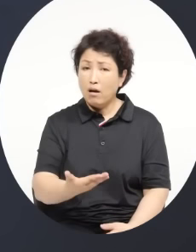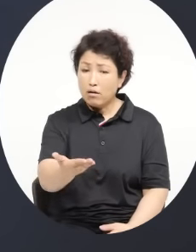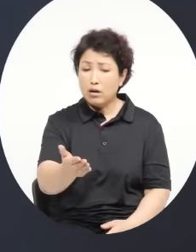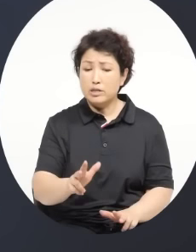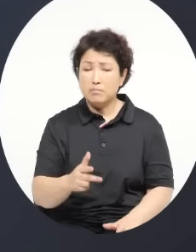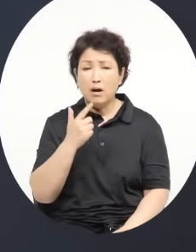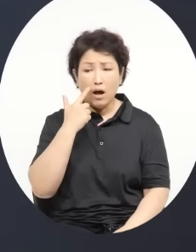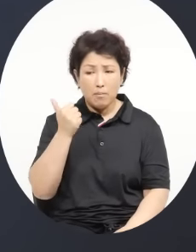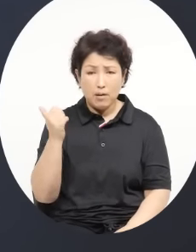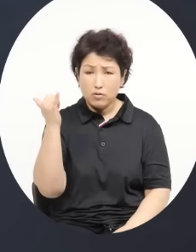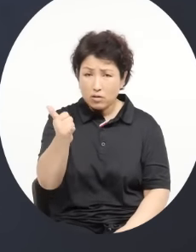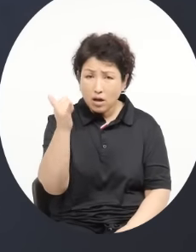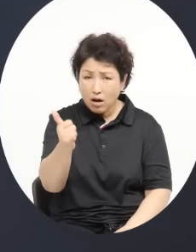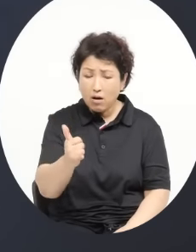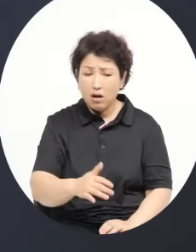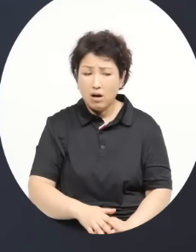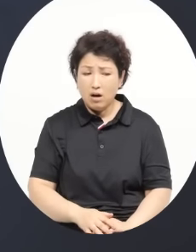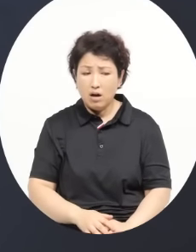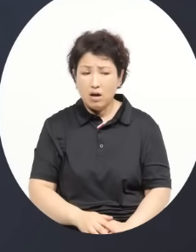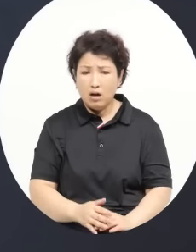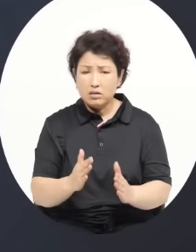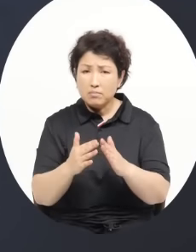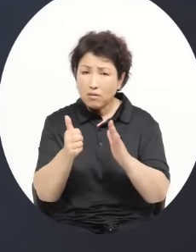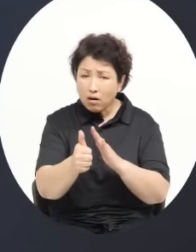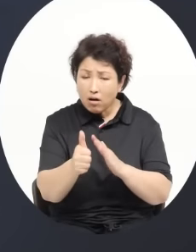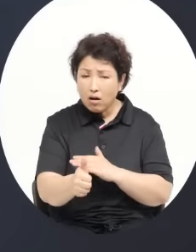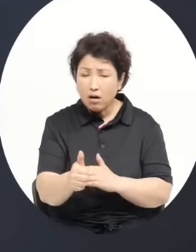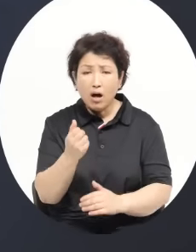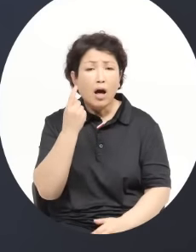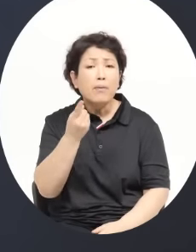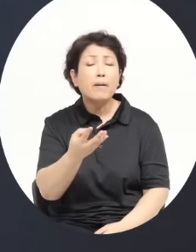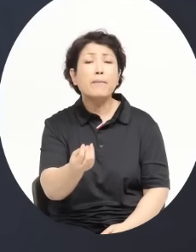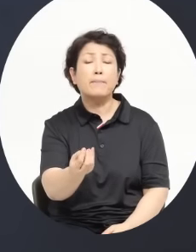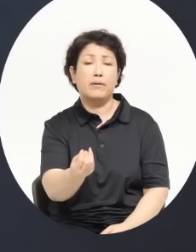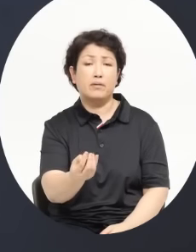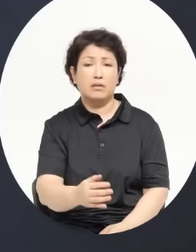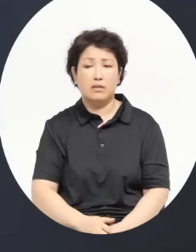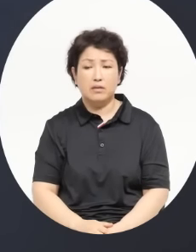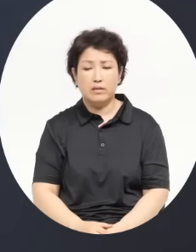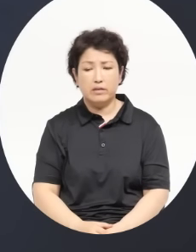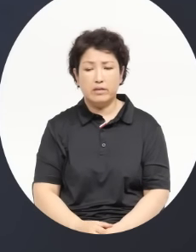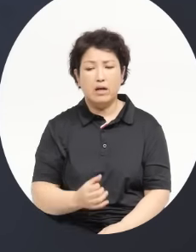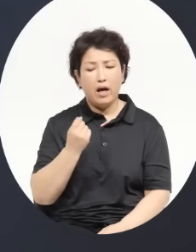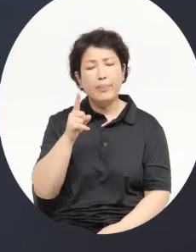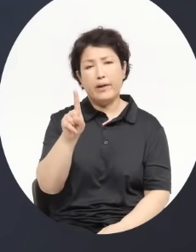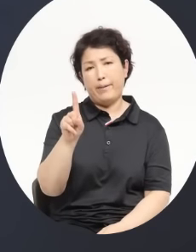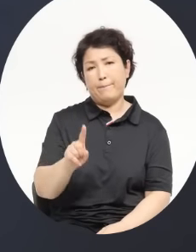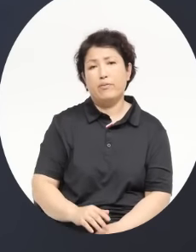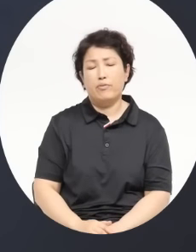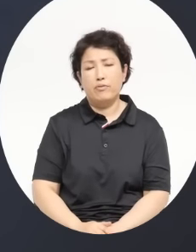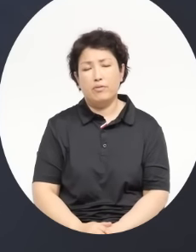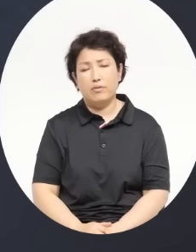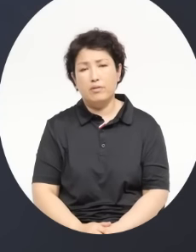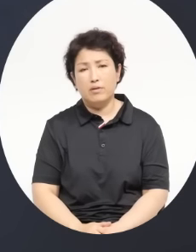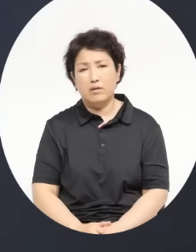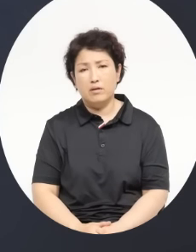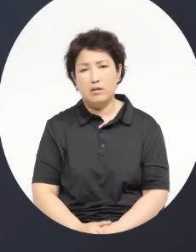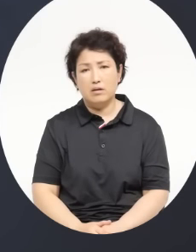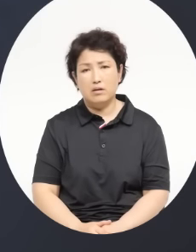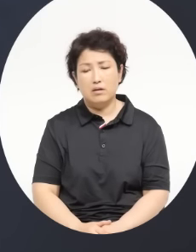자기 지금 아버지 전화 오거나 찾아오는 게 한 달에 한 번쯤 돼요? 1년에 몇 번쯤 돼요? 네, 한 달에 한 번쯤 돼요.